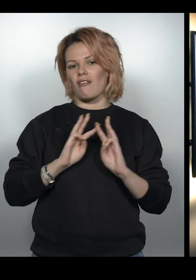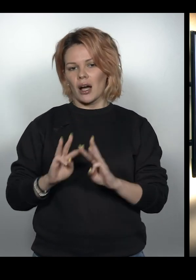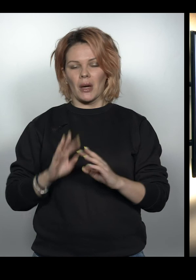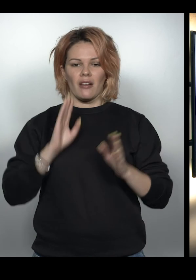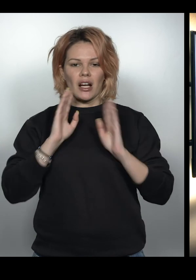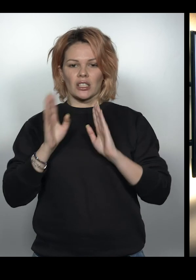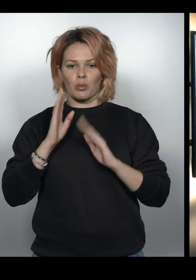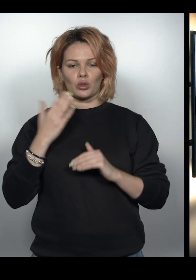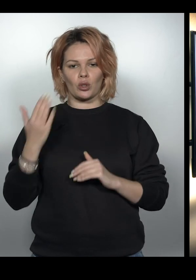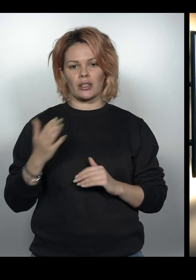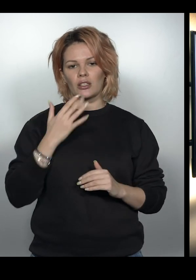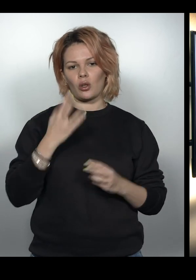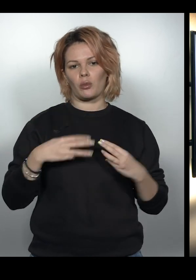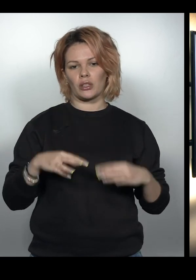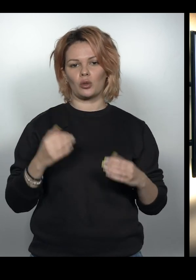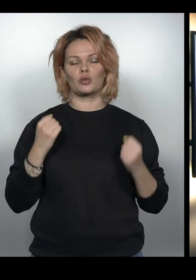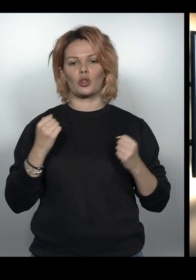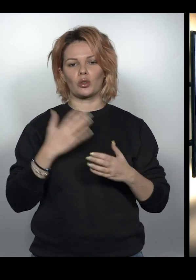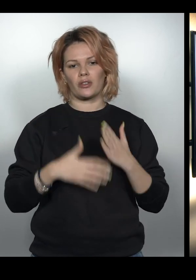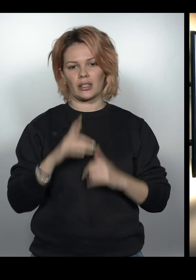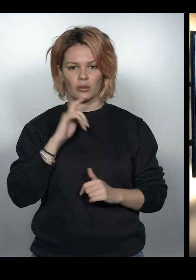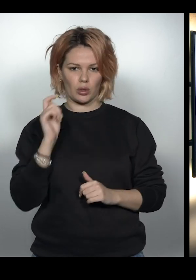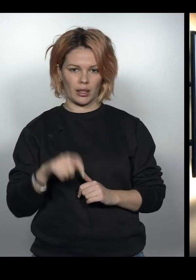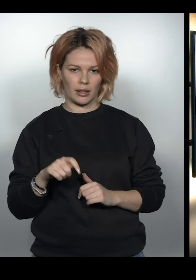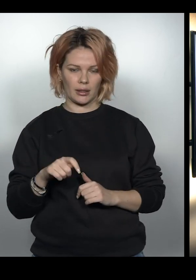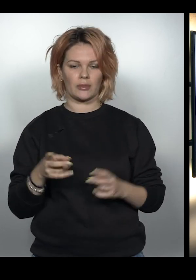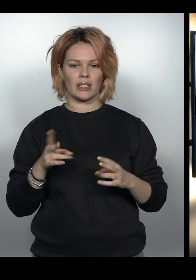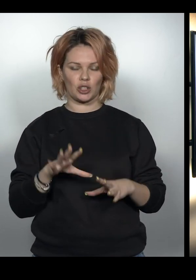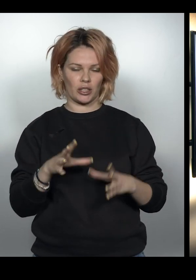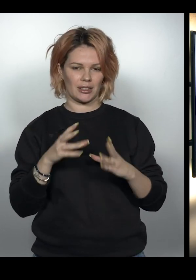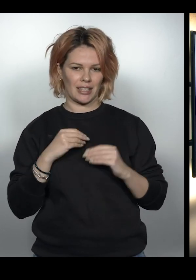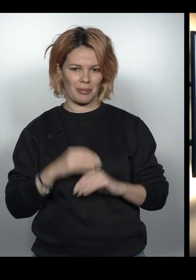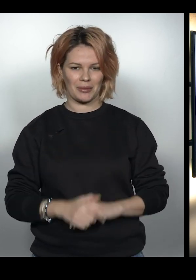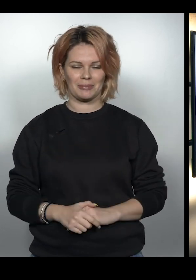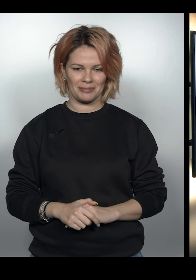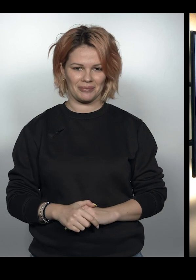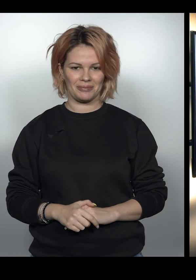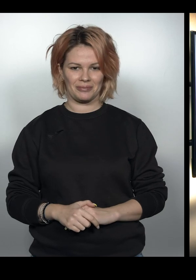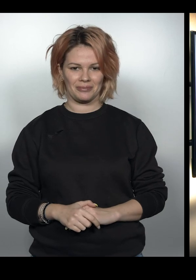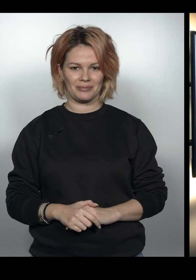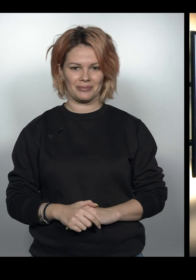веб- та фейсбук-сторінках Національного комітету спорту інвалідів України. Залишайтеся з нами.